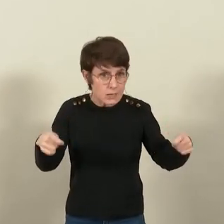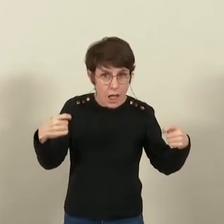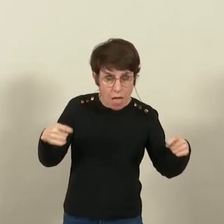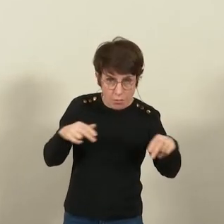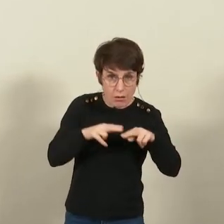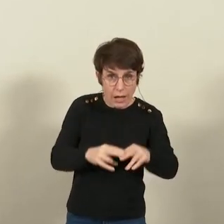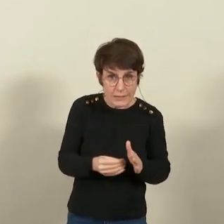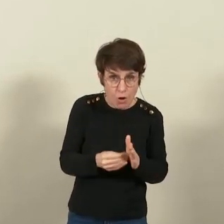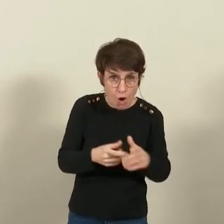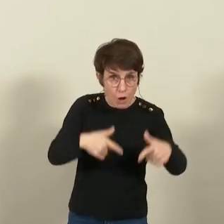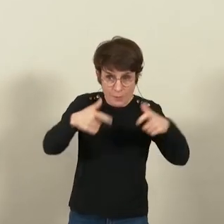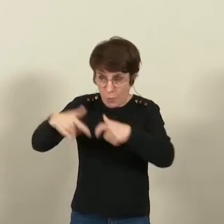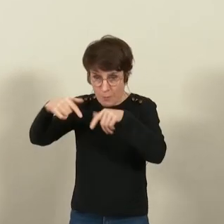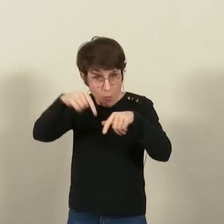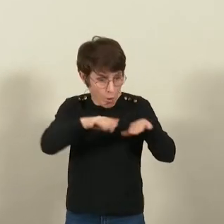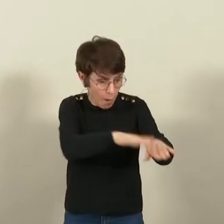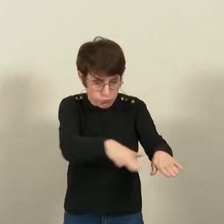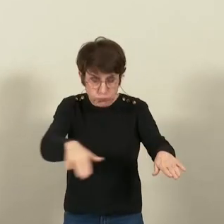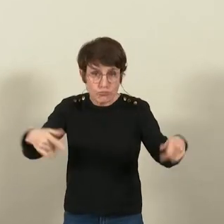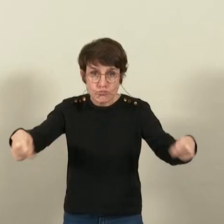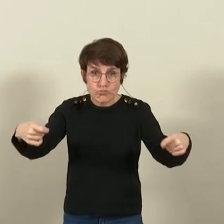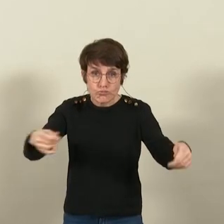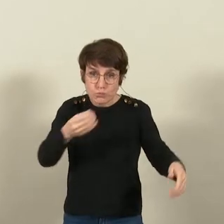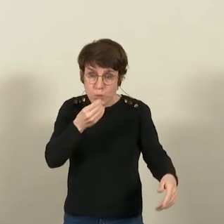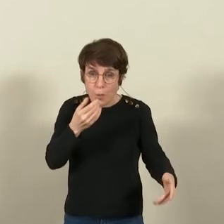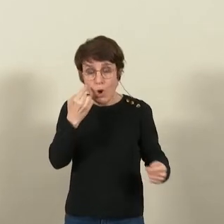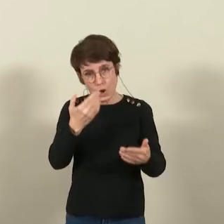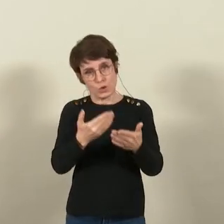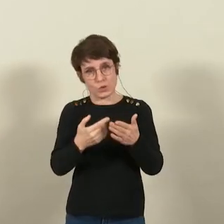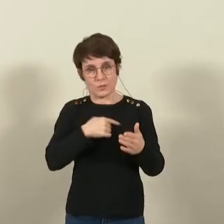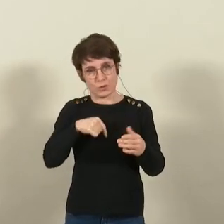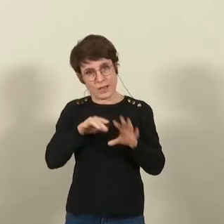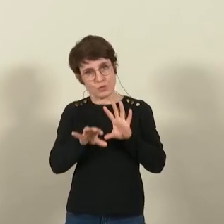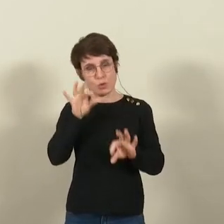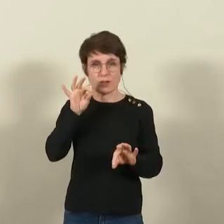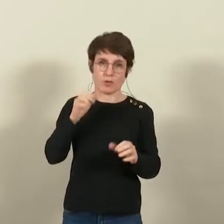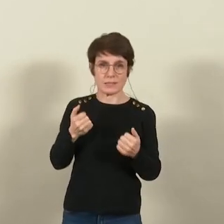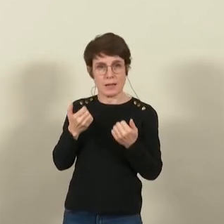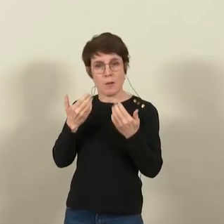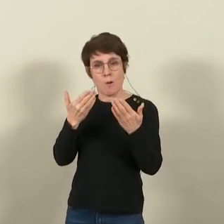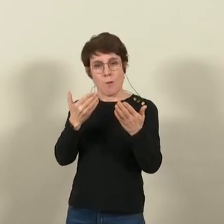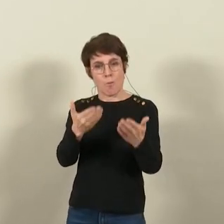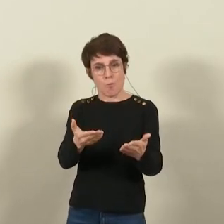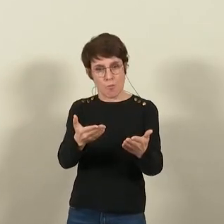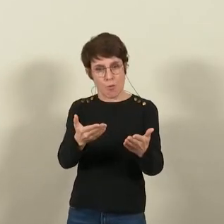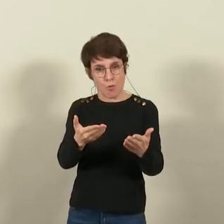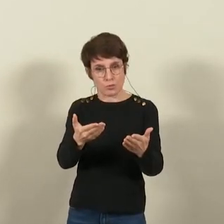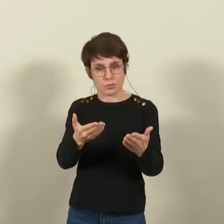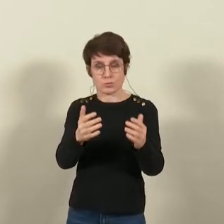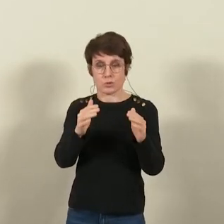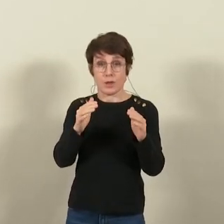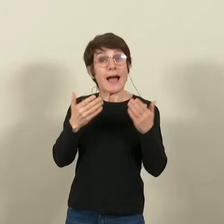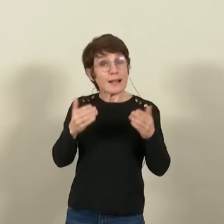beaucoup en en pied d'immeuble et là donc nous avons fait ce choix de de de proposer quand bienen même il y en avait pas